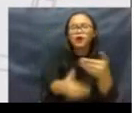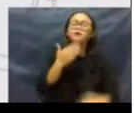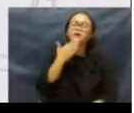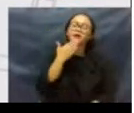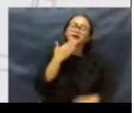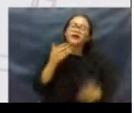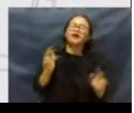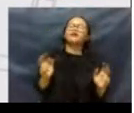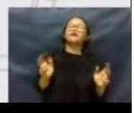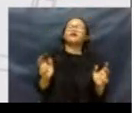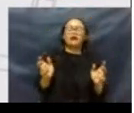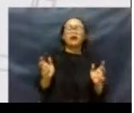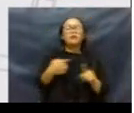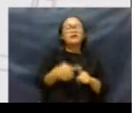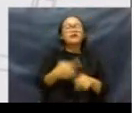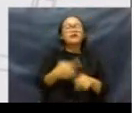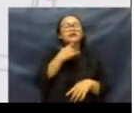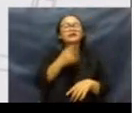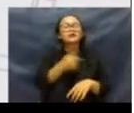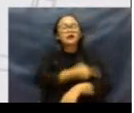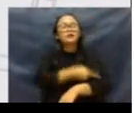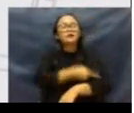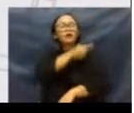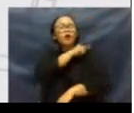keterampilan yang naluri ya buat mereka.